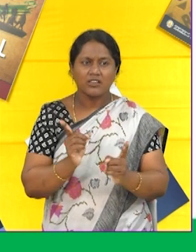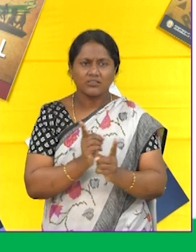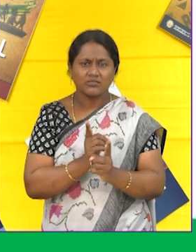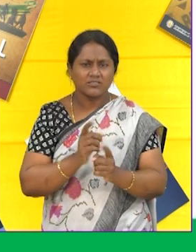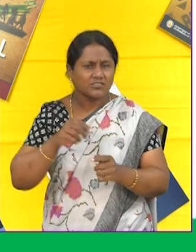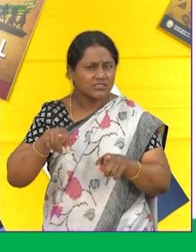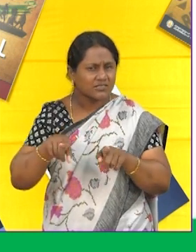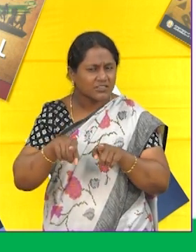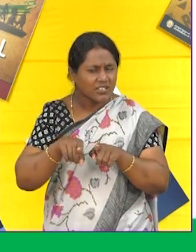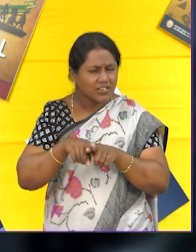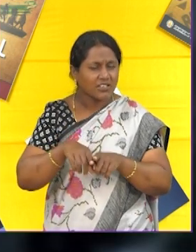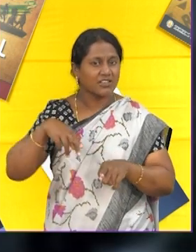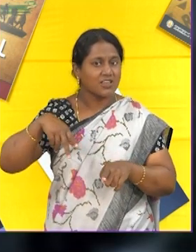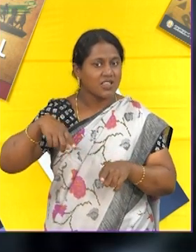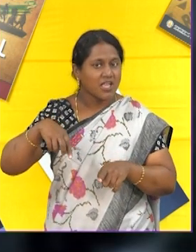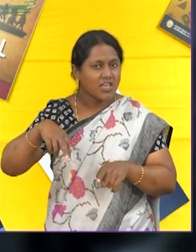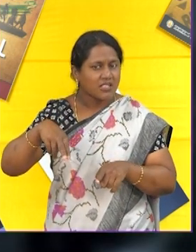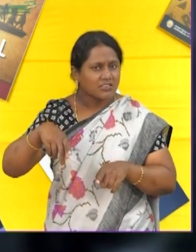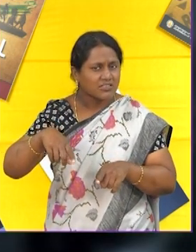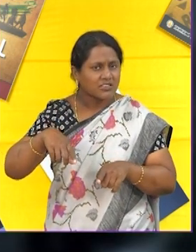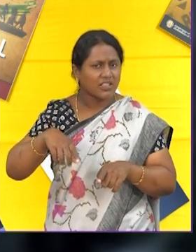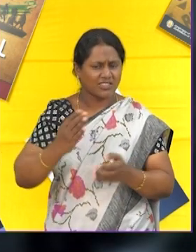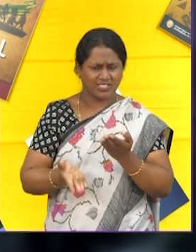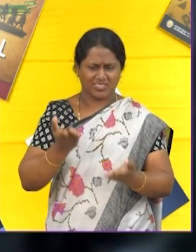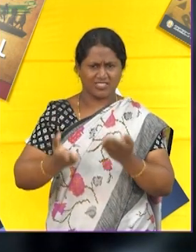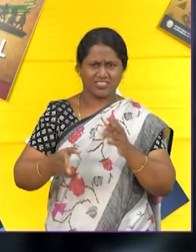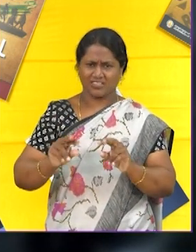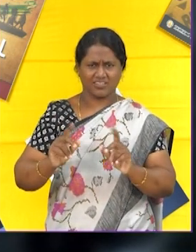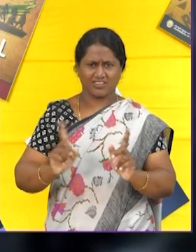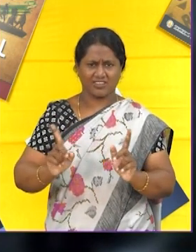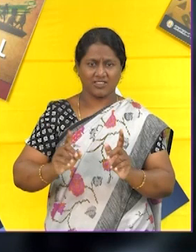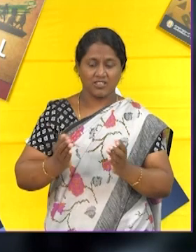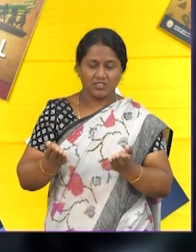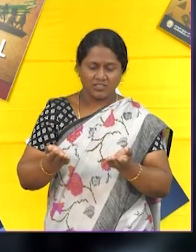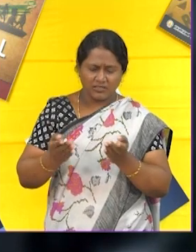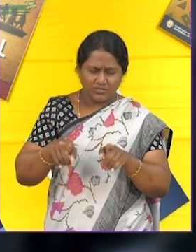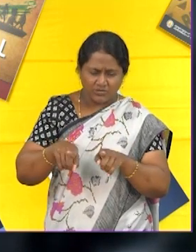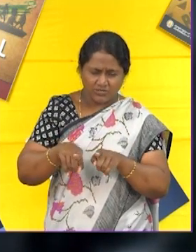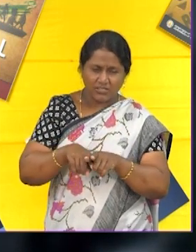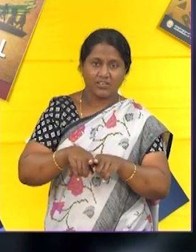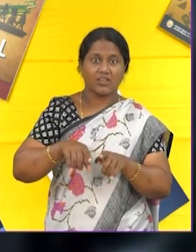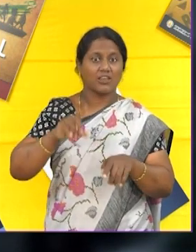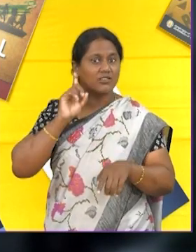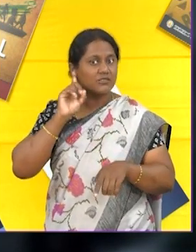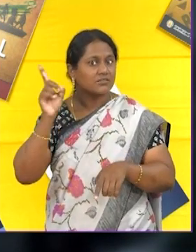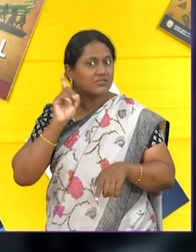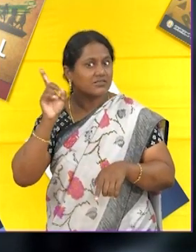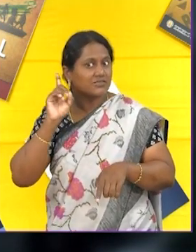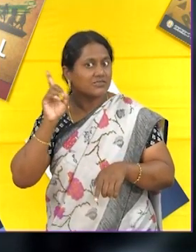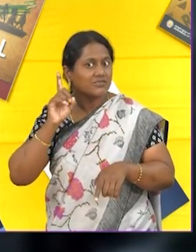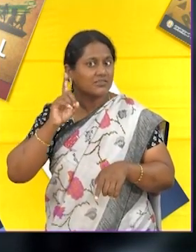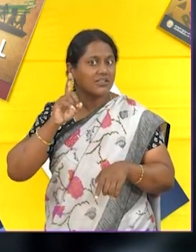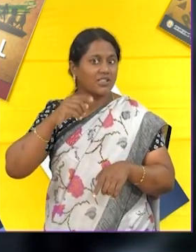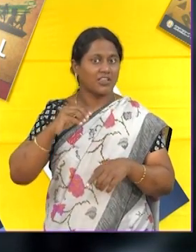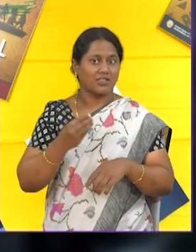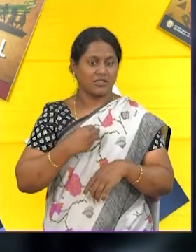த டைனிங் ரூம் டேபிள். ஒரு ரித்மிக்கான ஒரு நடை. ரித்மிக்னானது ஒரு ஓசை, ஒரே சேம்